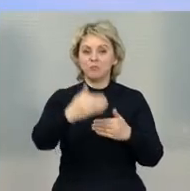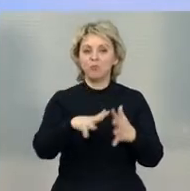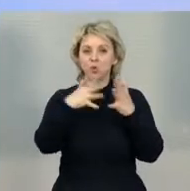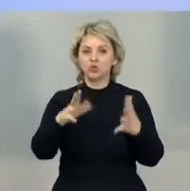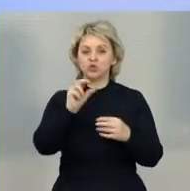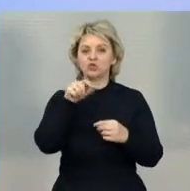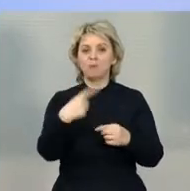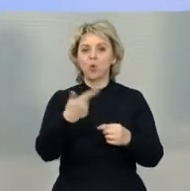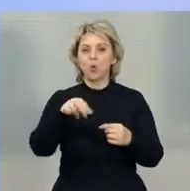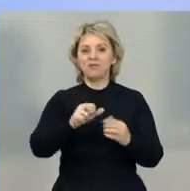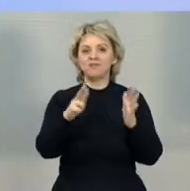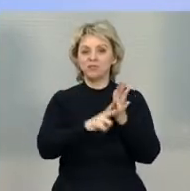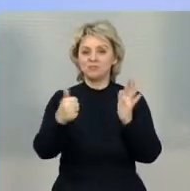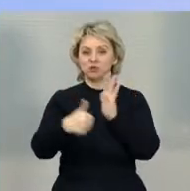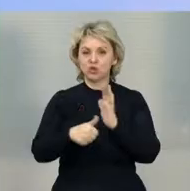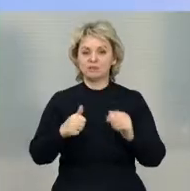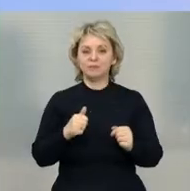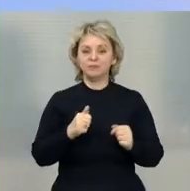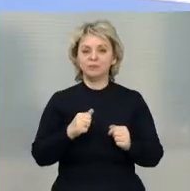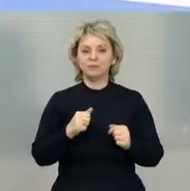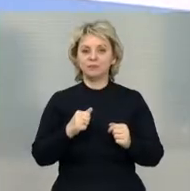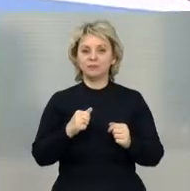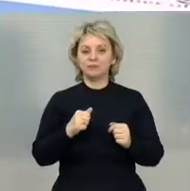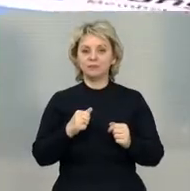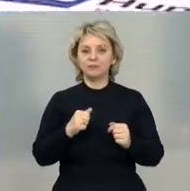отрывается больше, чем на гол – 8-6.